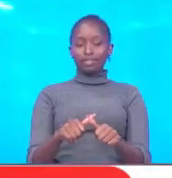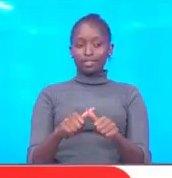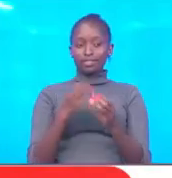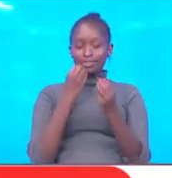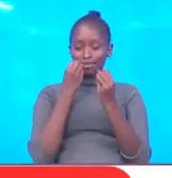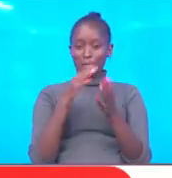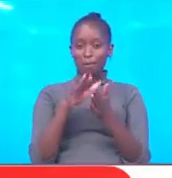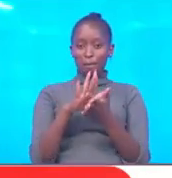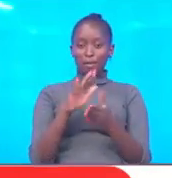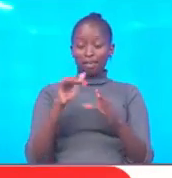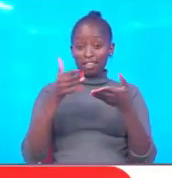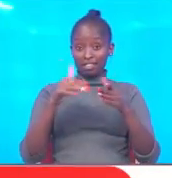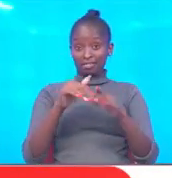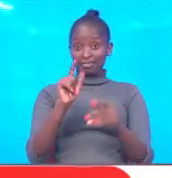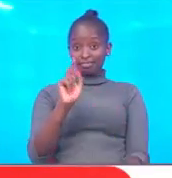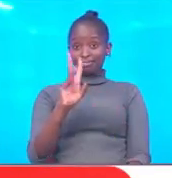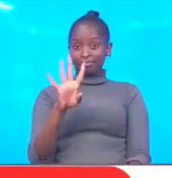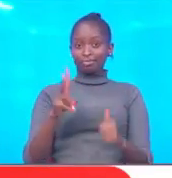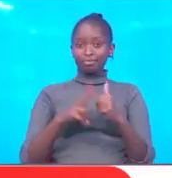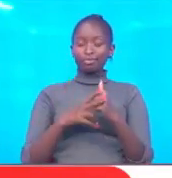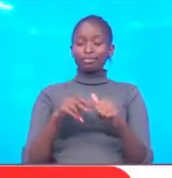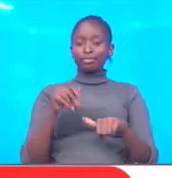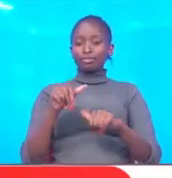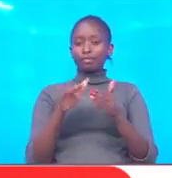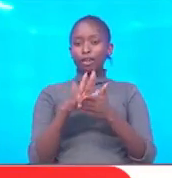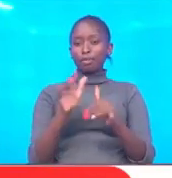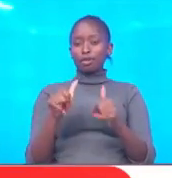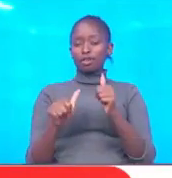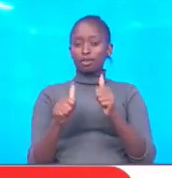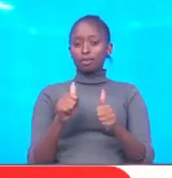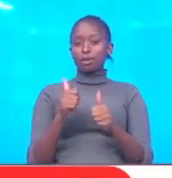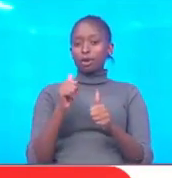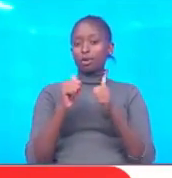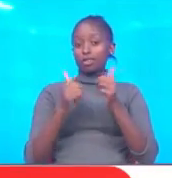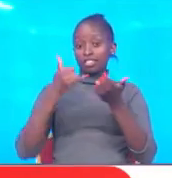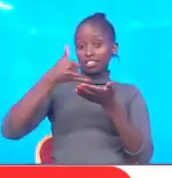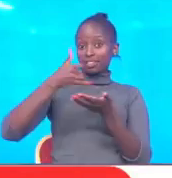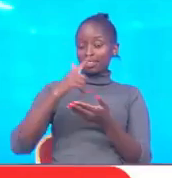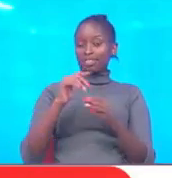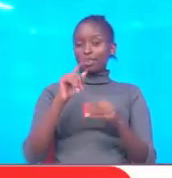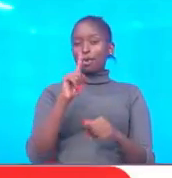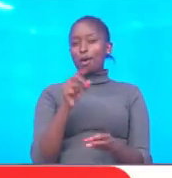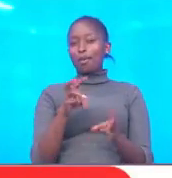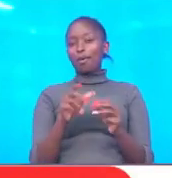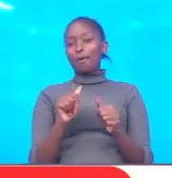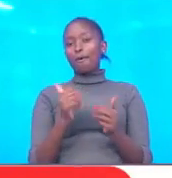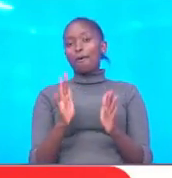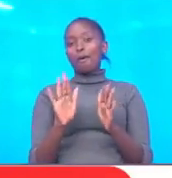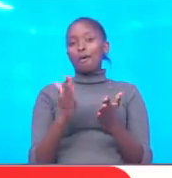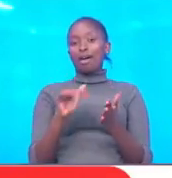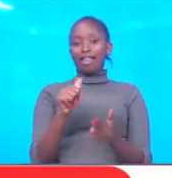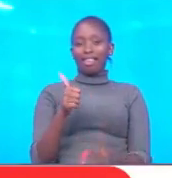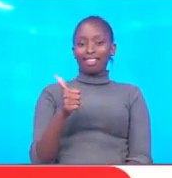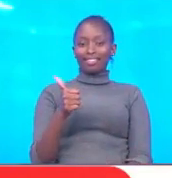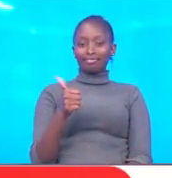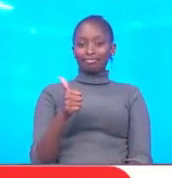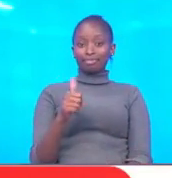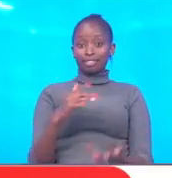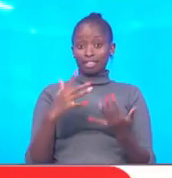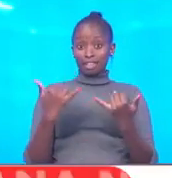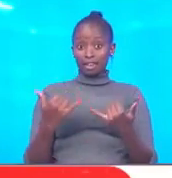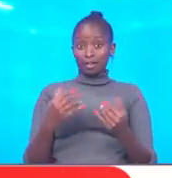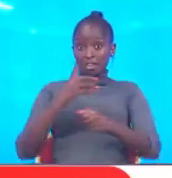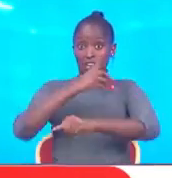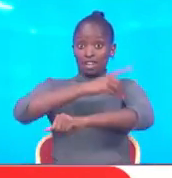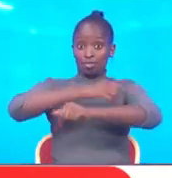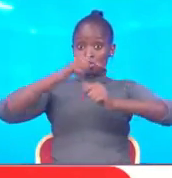TV 47 kwa taarifa komavu ambazo zinakuhusu kwa njia moja au nyingine. Tuzamie sasa makala yetu ya siku leo, na ni kwamba taifa la